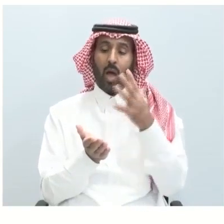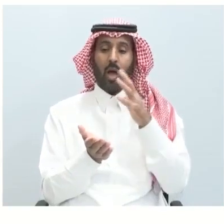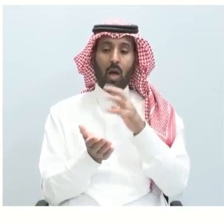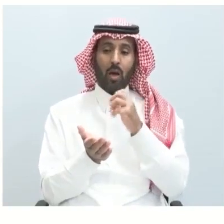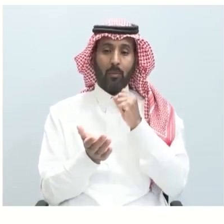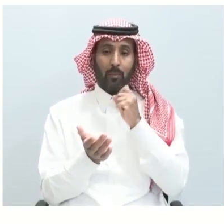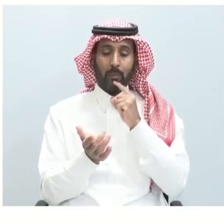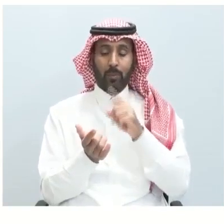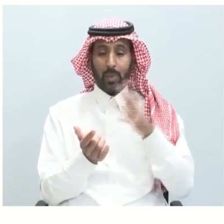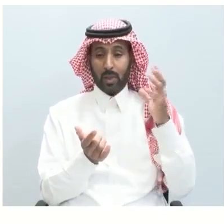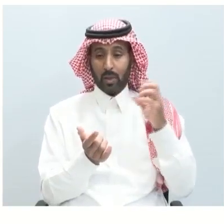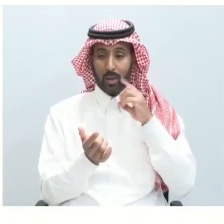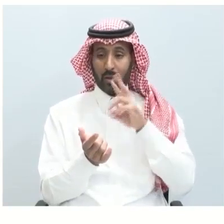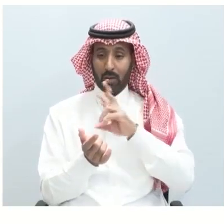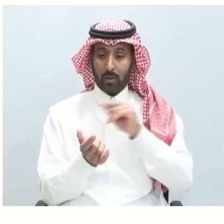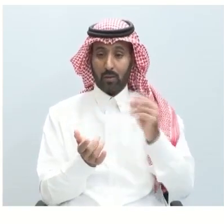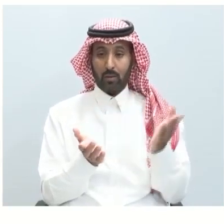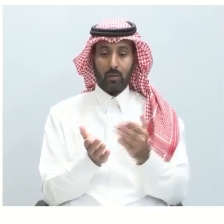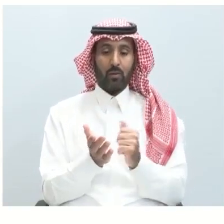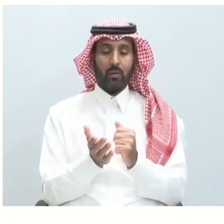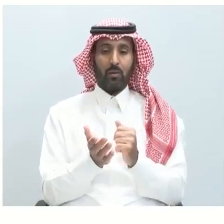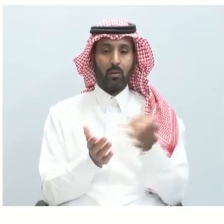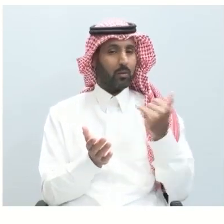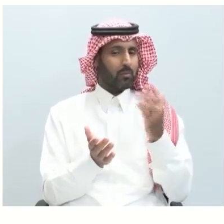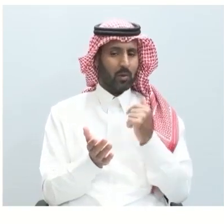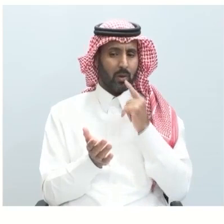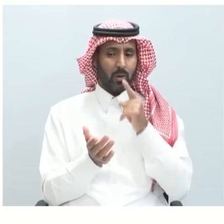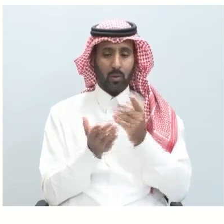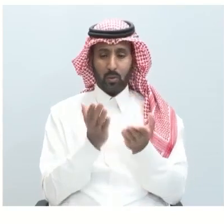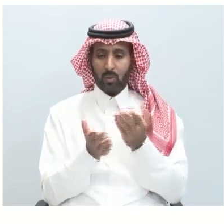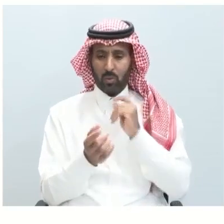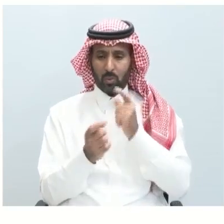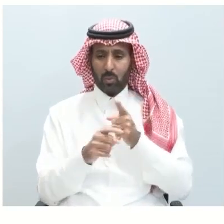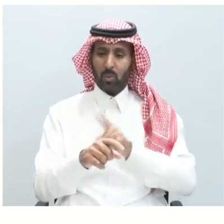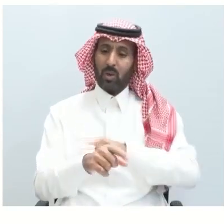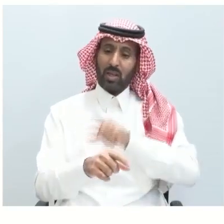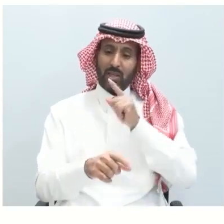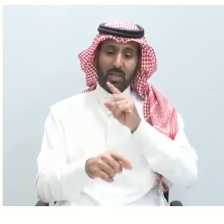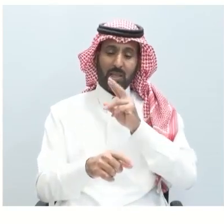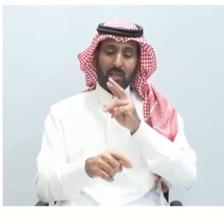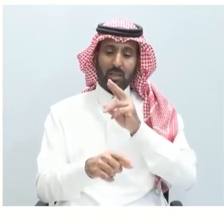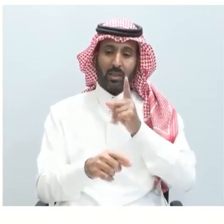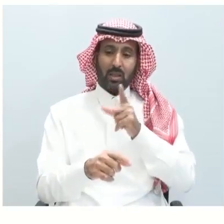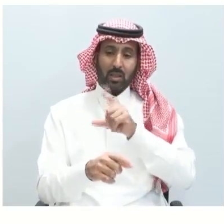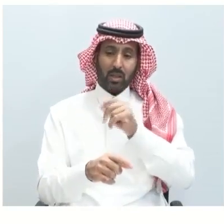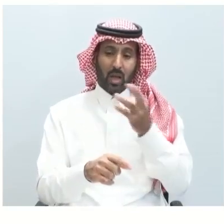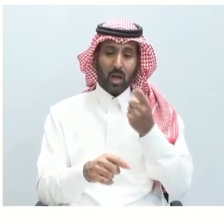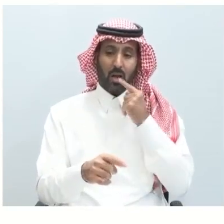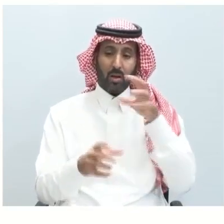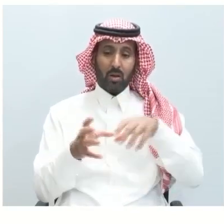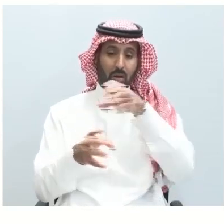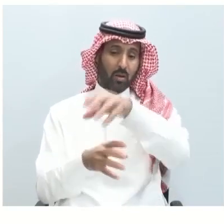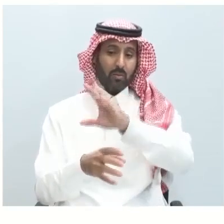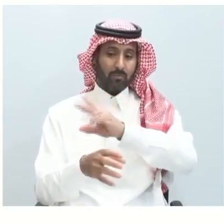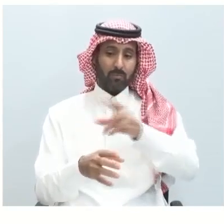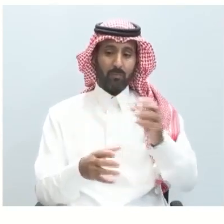اذا سيحدث هنا اتزان ليس من الضروري هنا ان يحدث ايضا تساوي في عدد السيارات في مدينتين او او